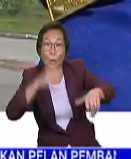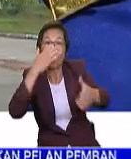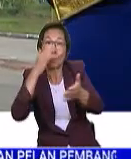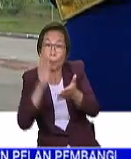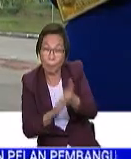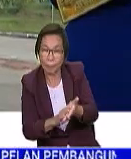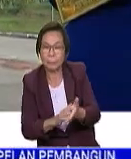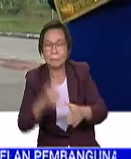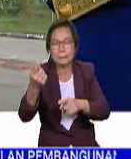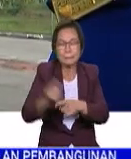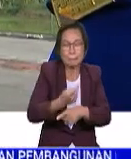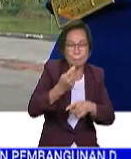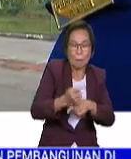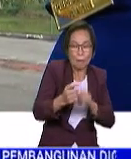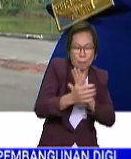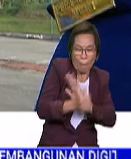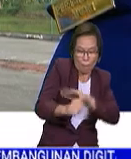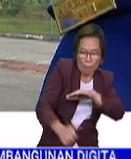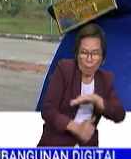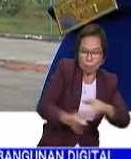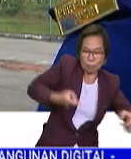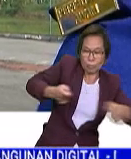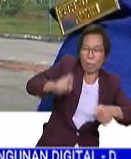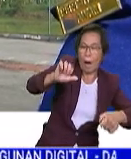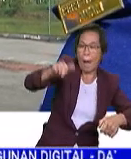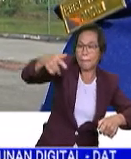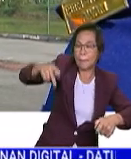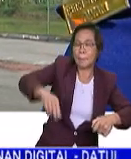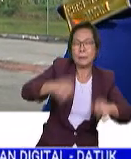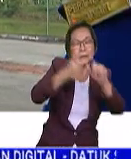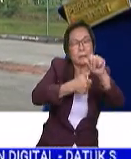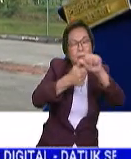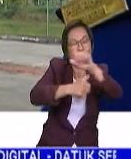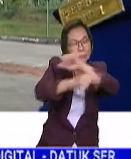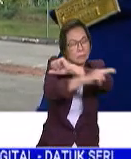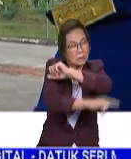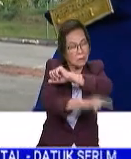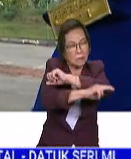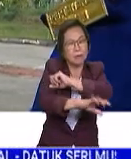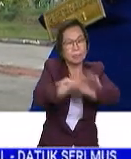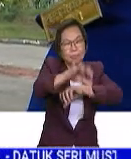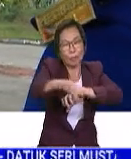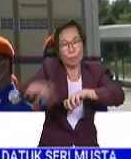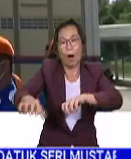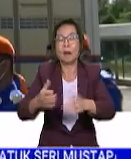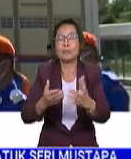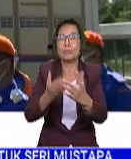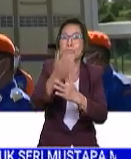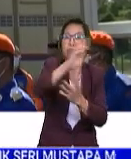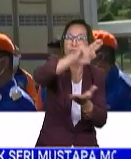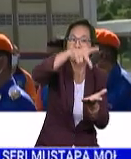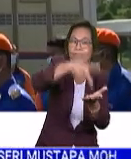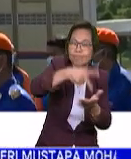latihan kemahiran asas dikendalikan APM diap negeri atau menerusi lahan